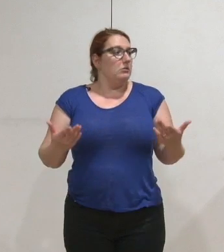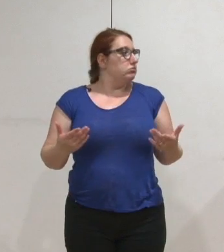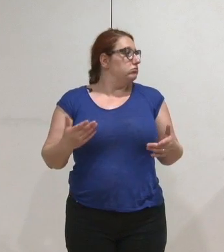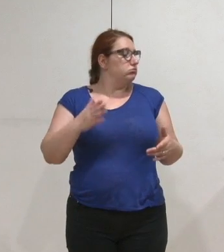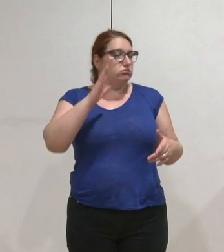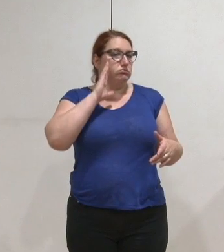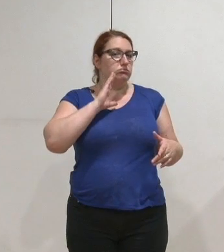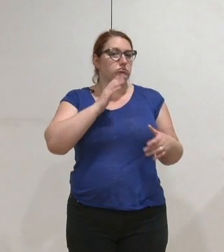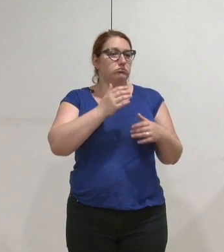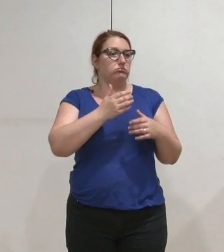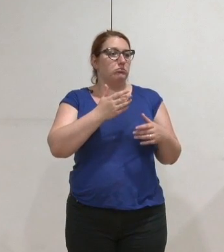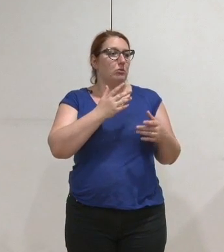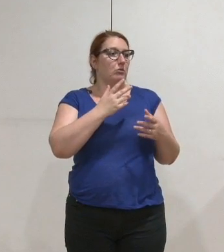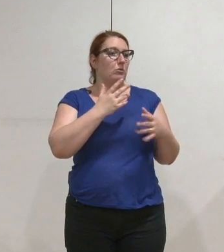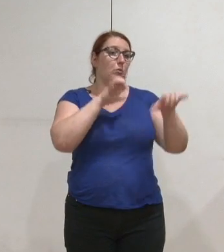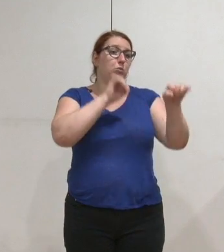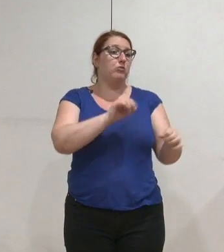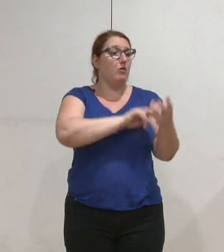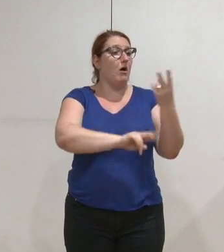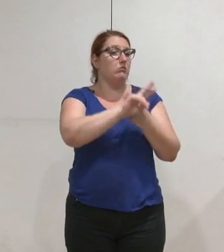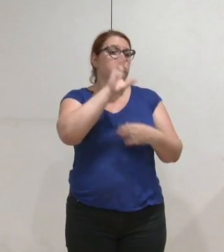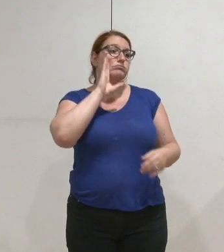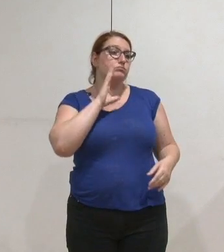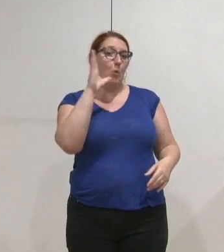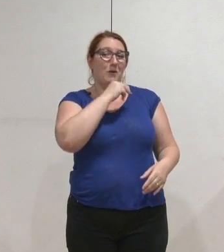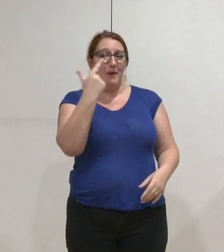ave les pouvoirs vous n'oubliez pas